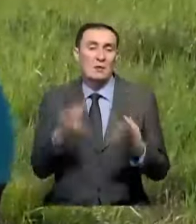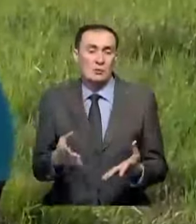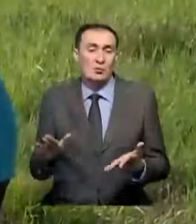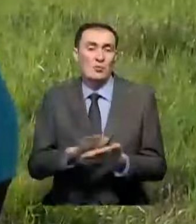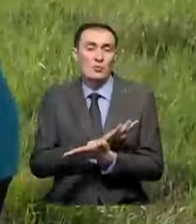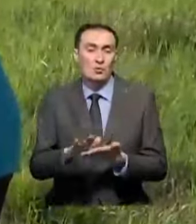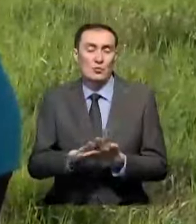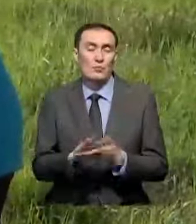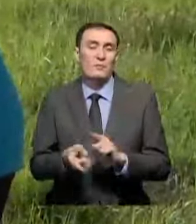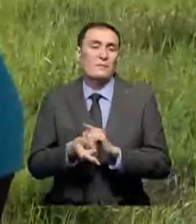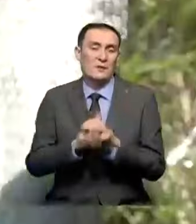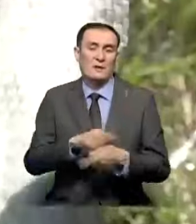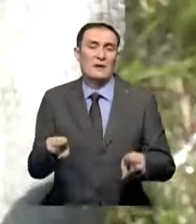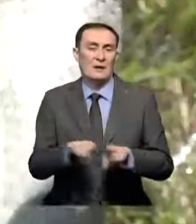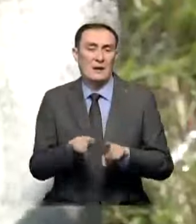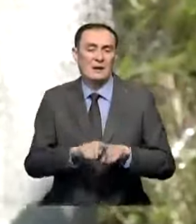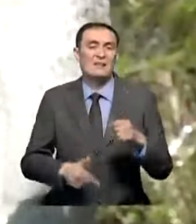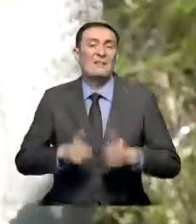буреломами